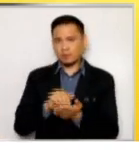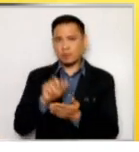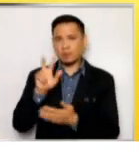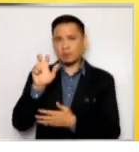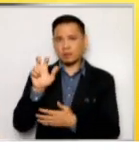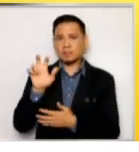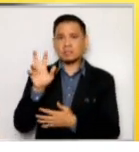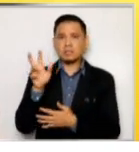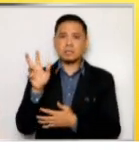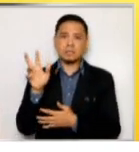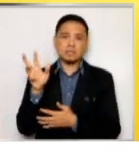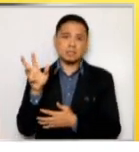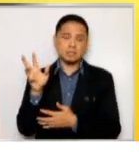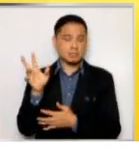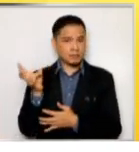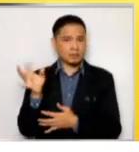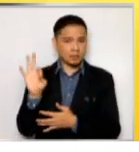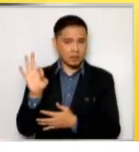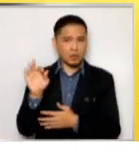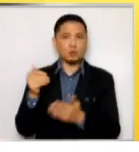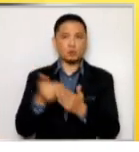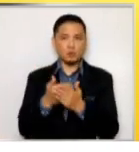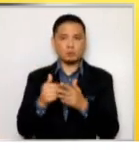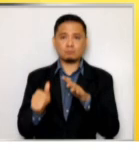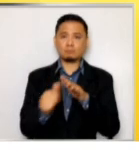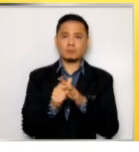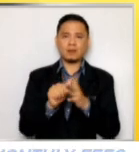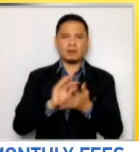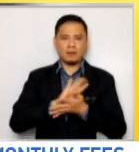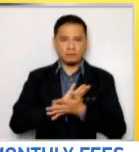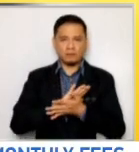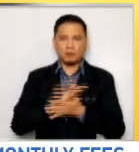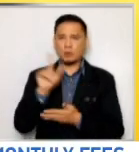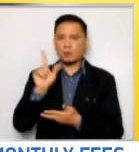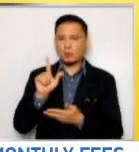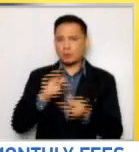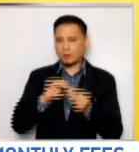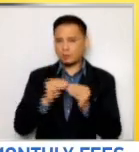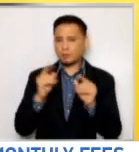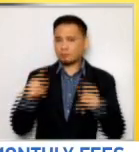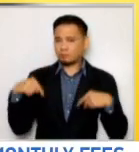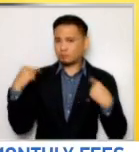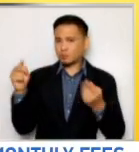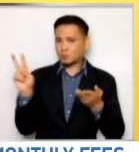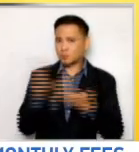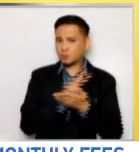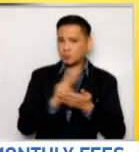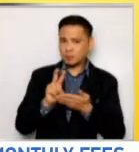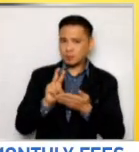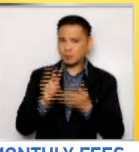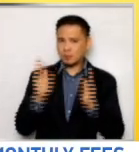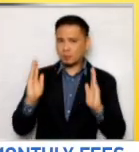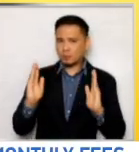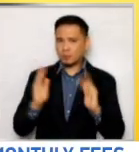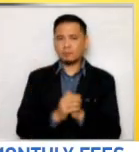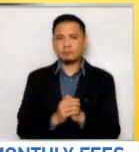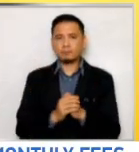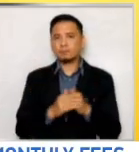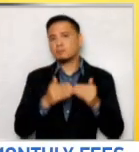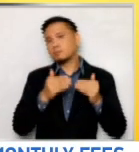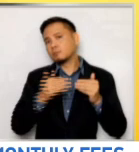7,379 ng mga bagong kaso. Ito na ang pinakamababa sa loob ng halos dalawang linggo. At pangalawang sunod na araw na wala